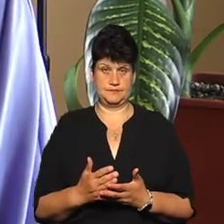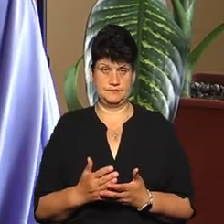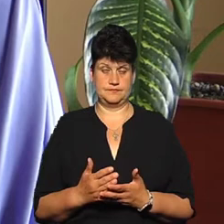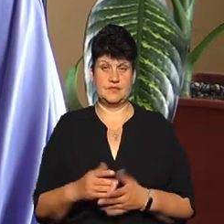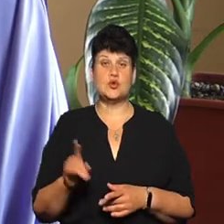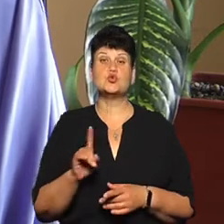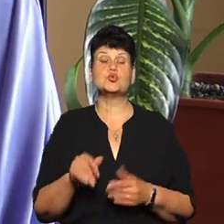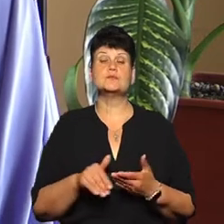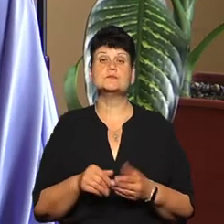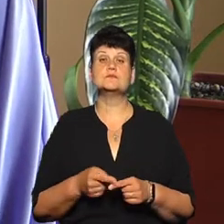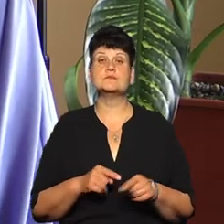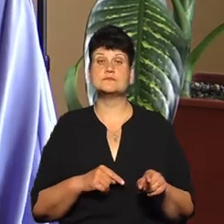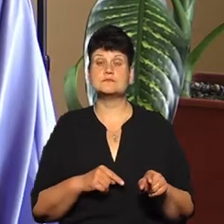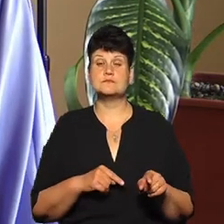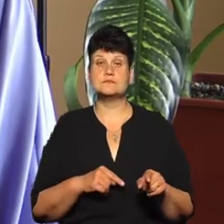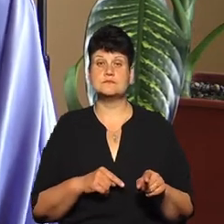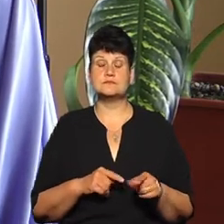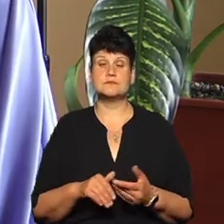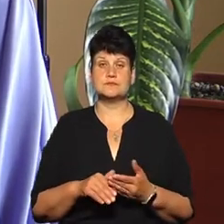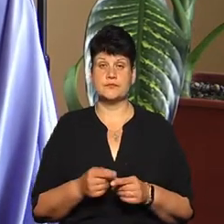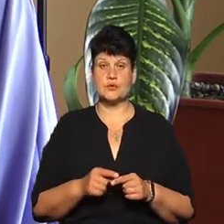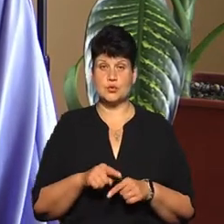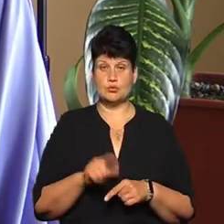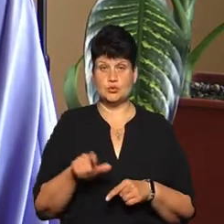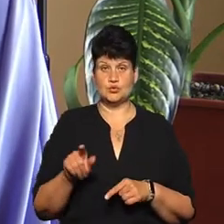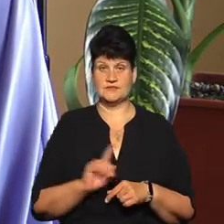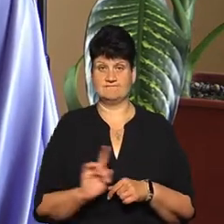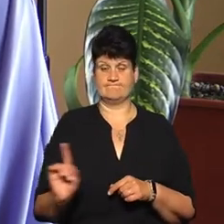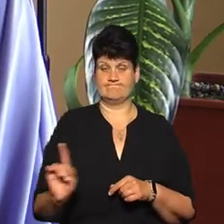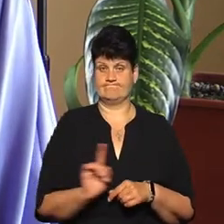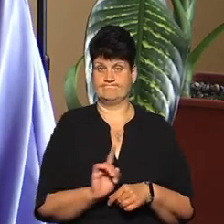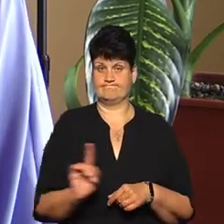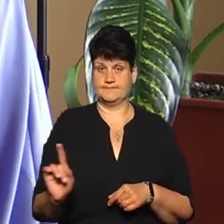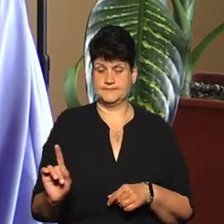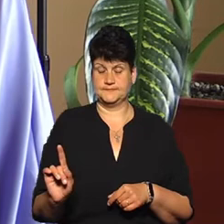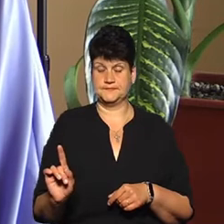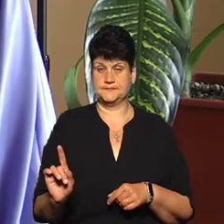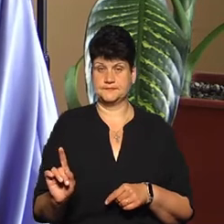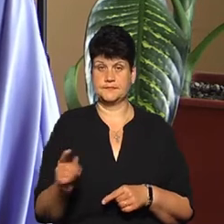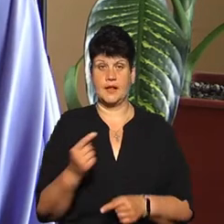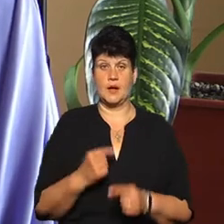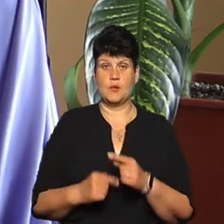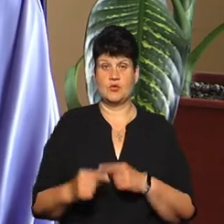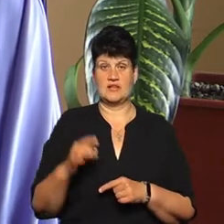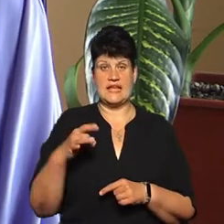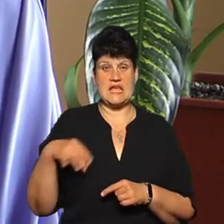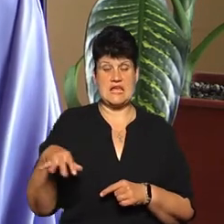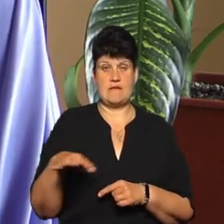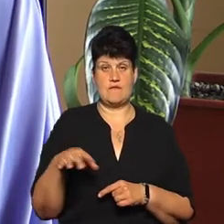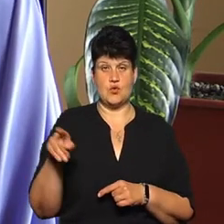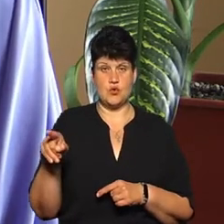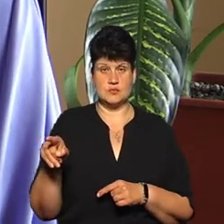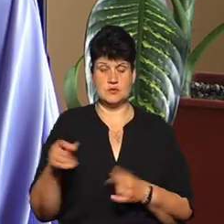Що сприяє цьому? Сприяє цьому, що люди мігрують. Люди повертаються з Європи. В Європі